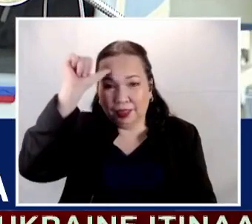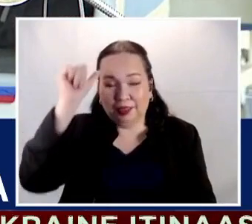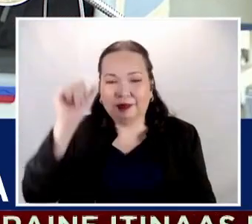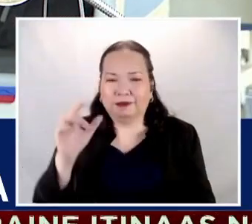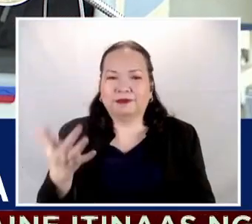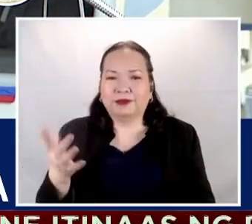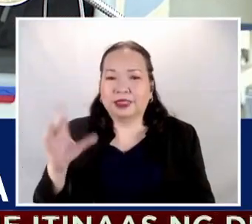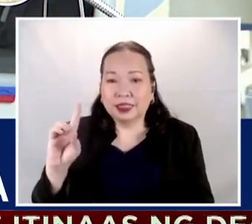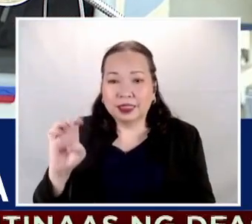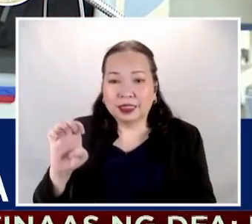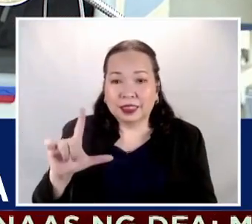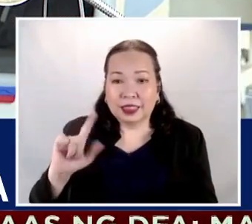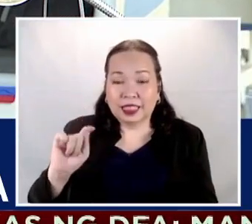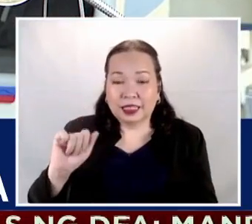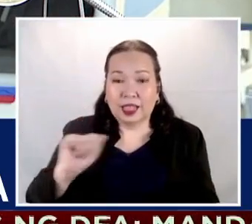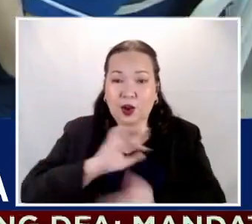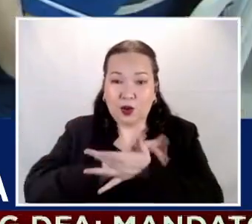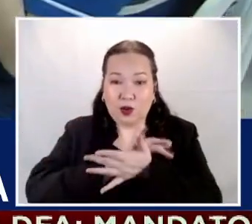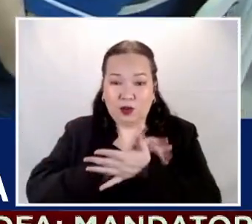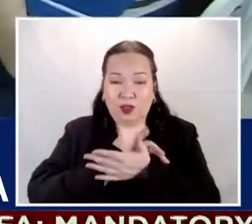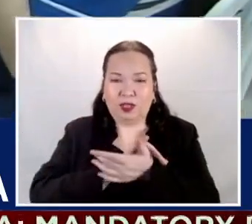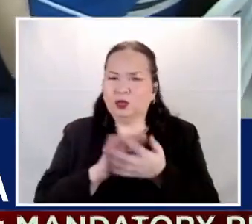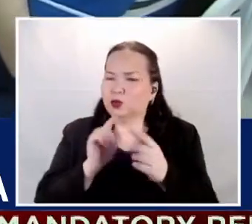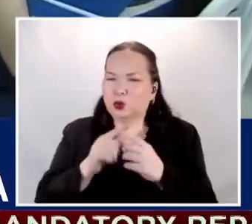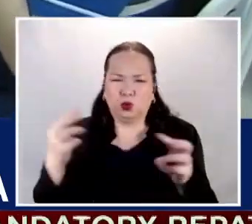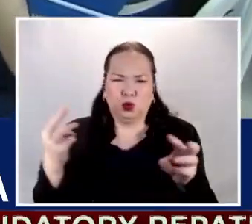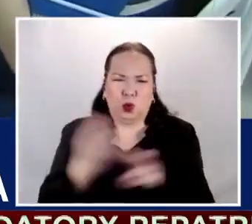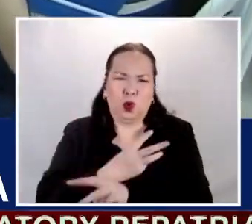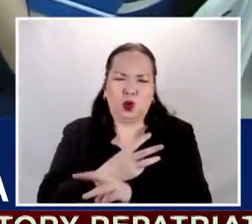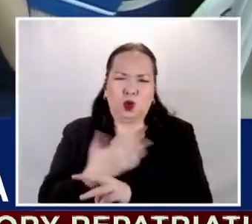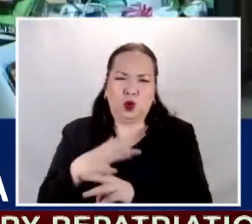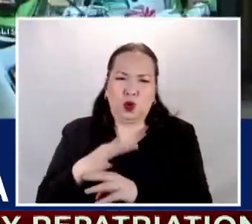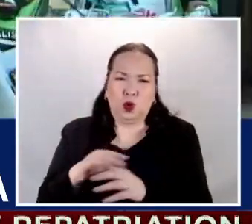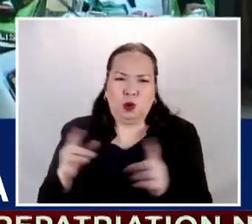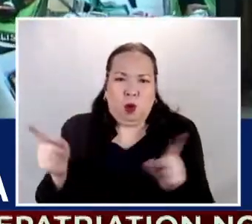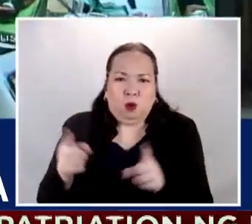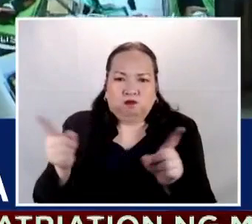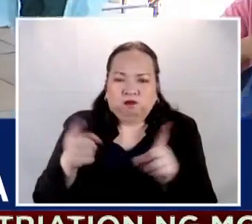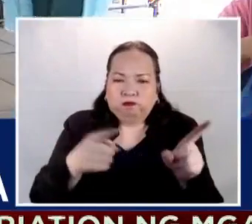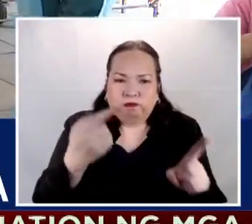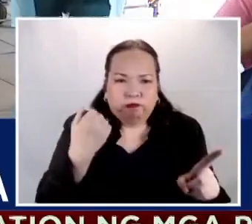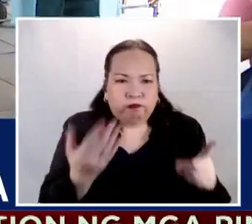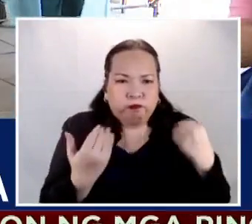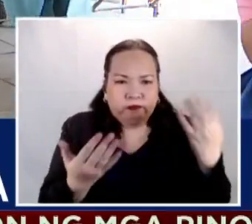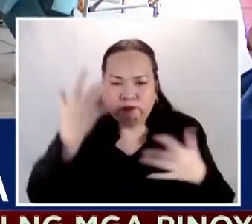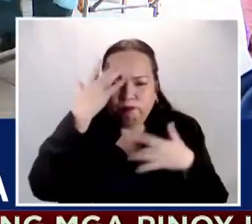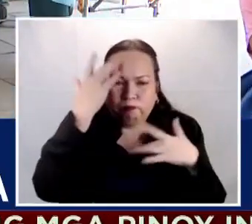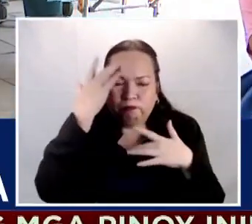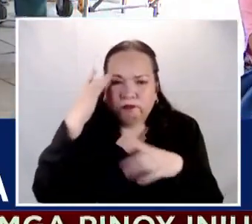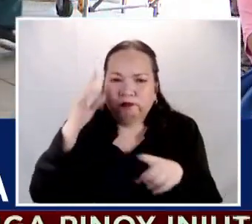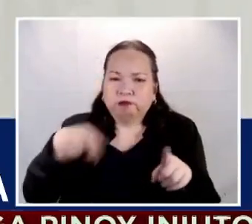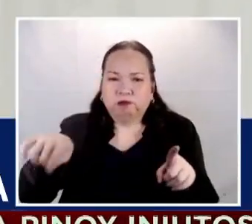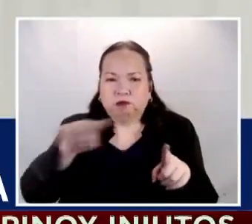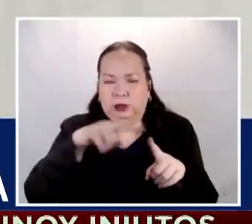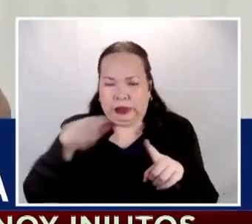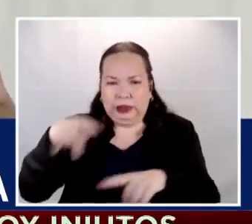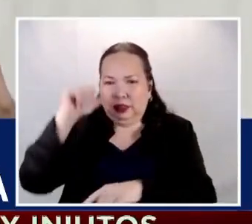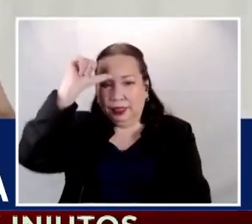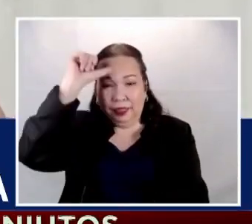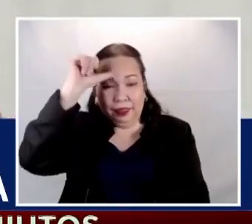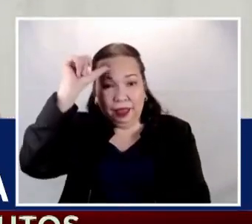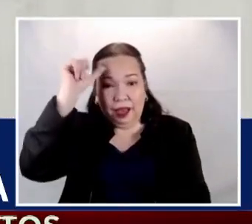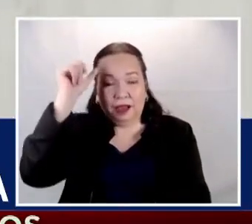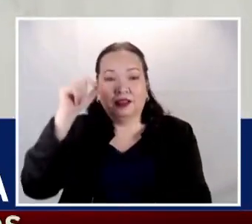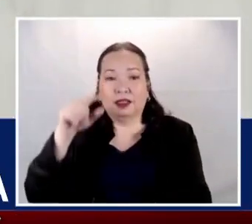sinasabing pinakanakakahawa sa lahat, naging dahilan ng record high na bilang ng nagkasakit sa bansa.